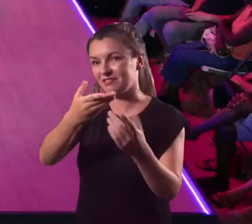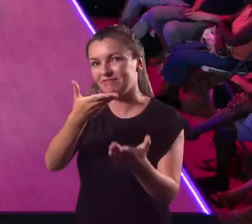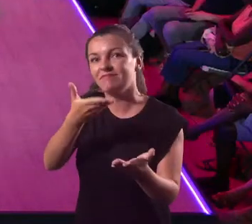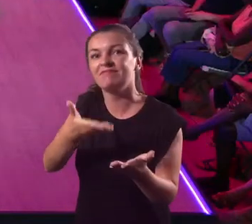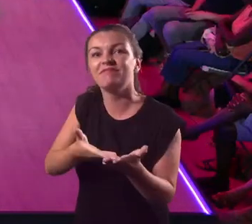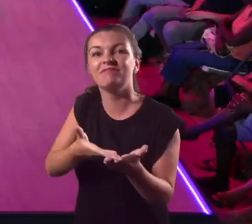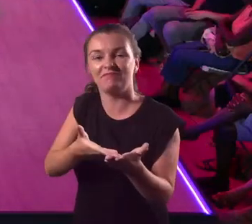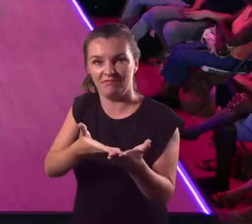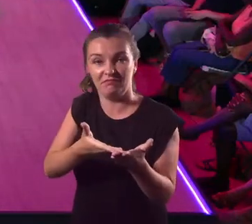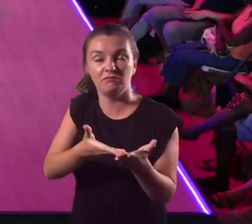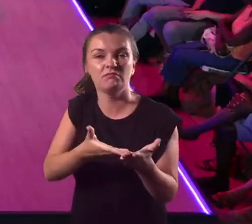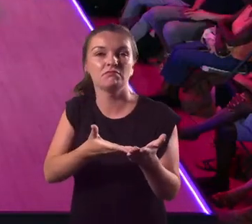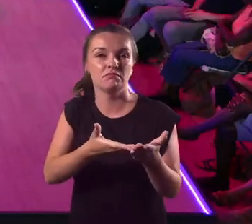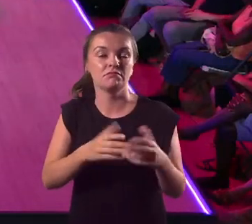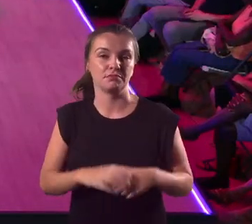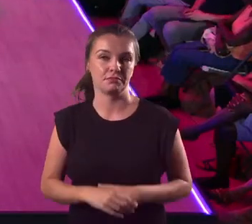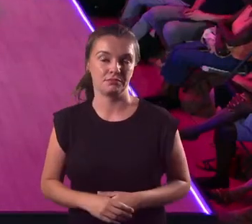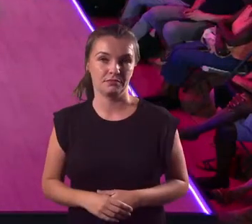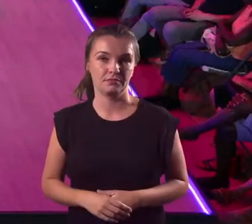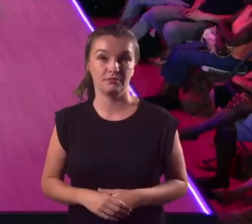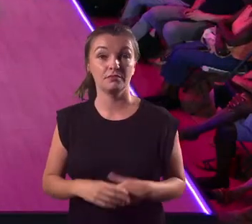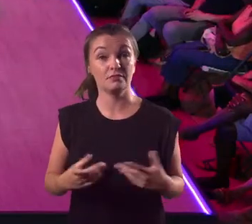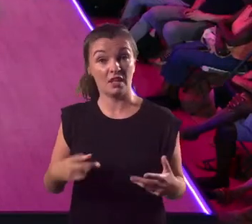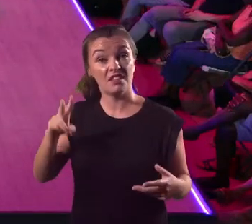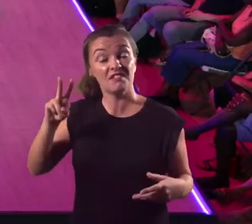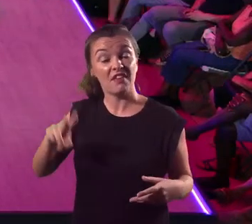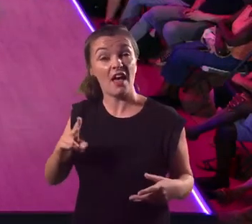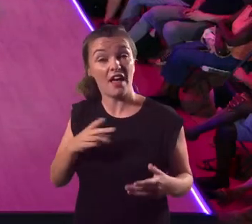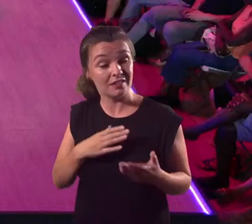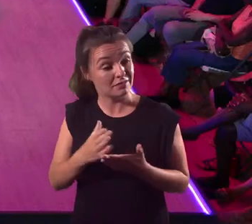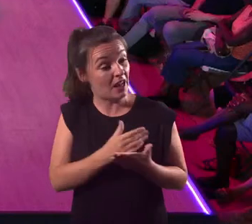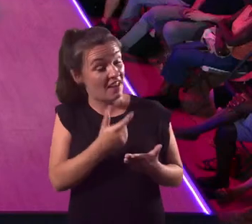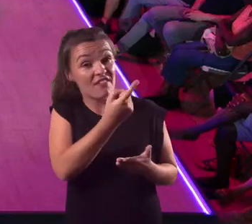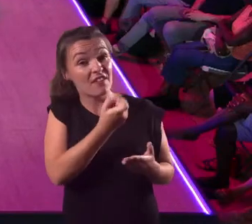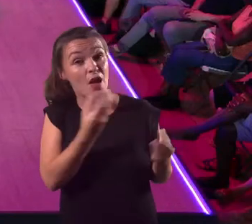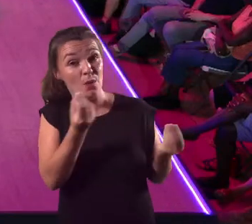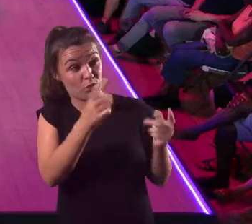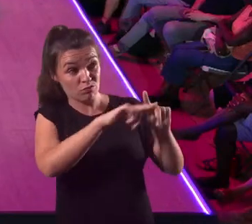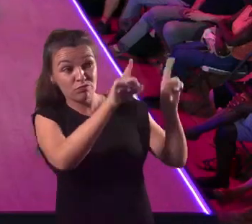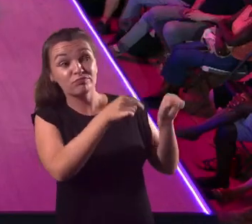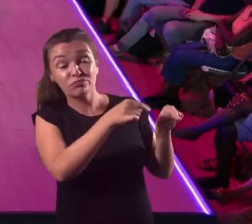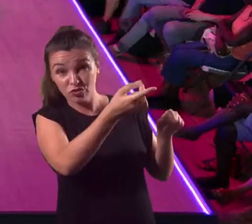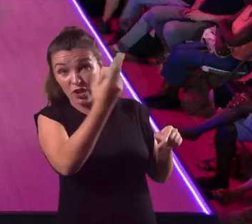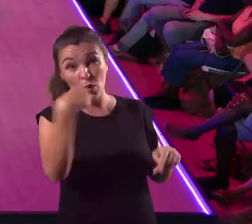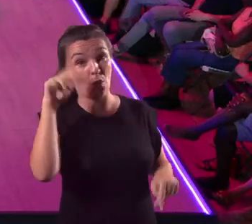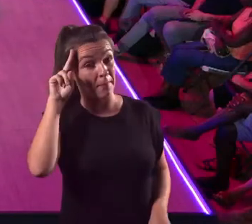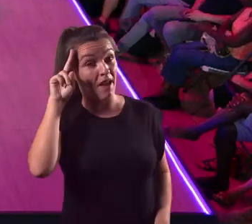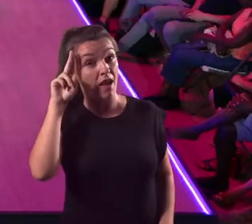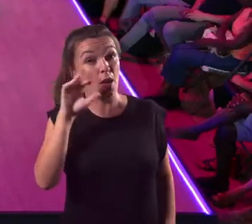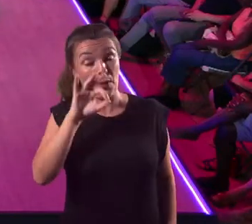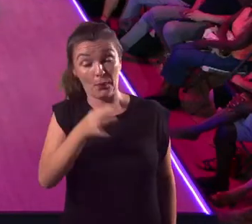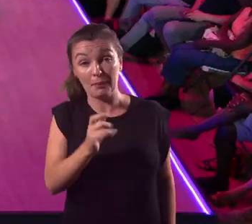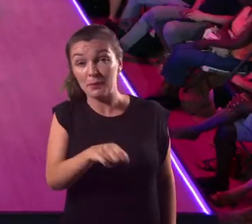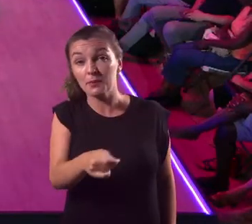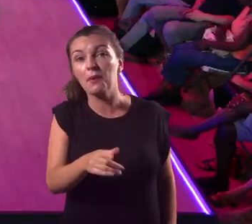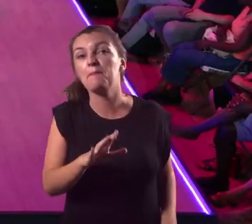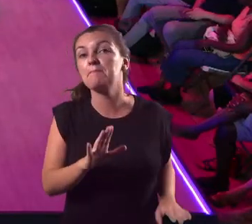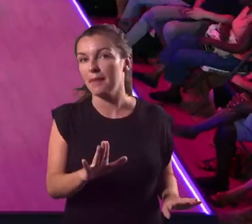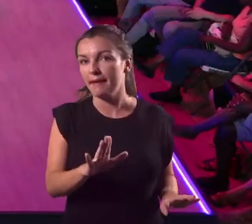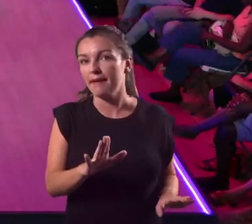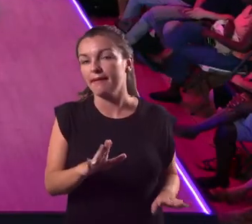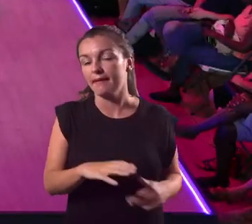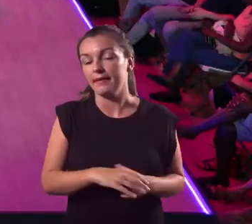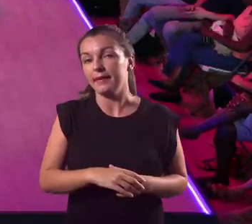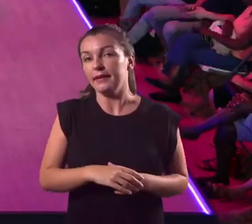leur rémunération, une grande partie provient de fonds européens. Mais ils savent aussi trop bien le temps